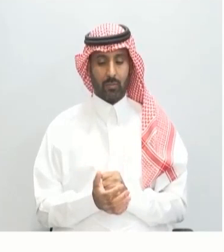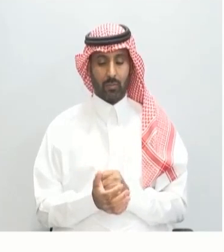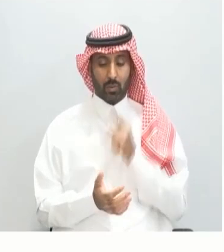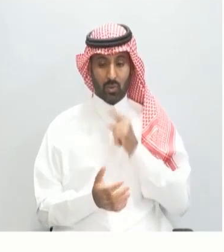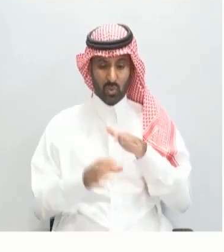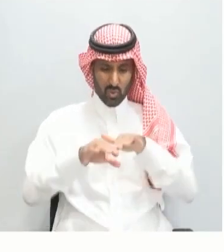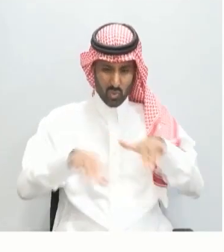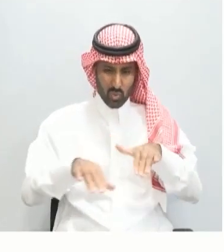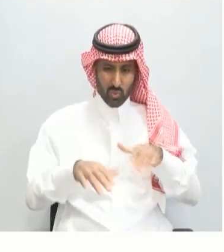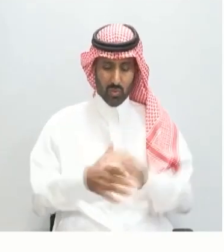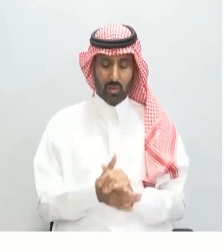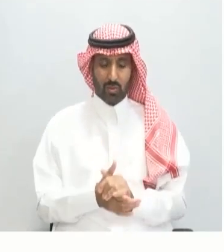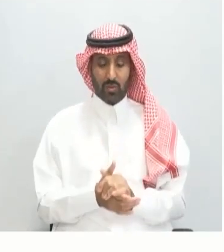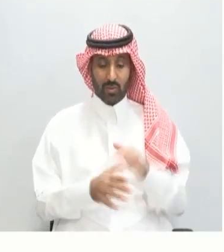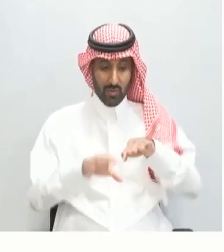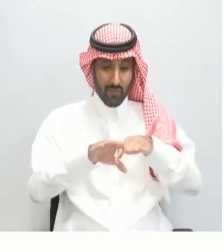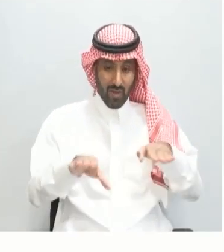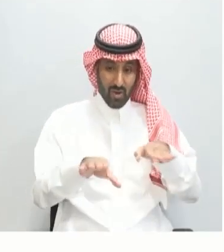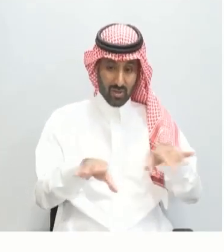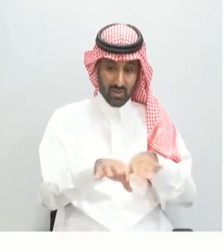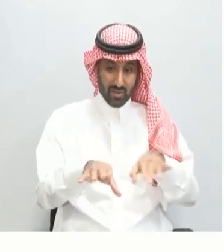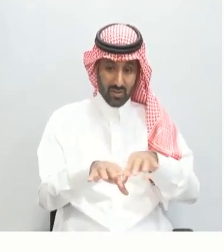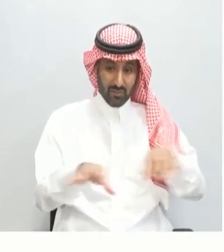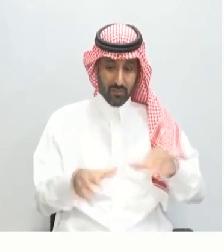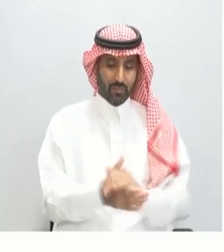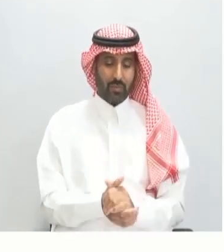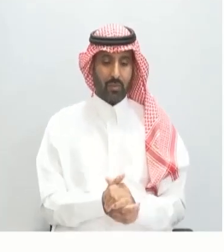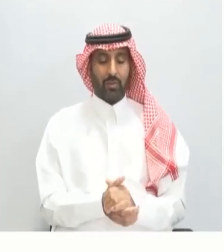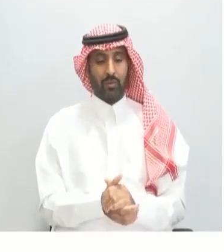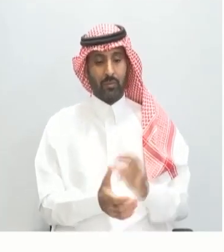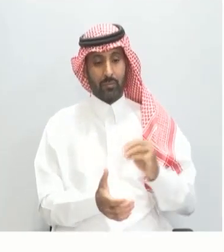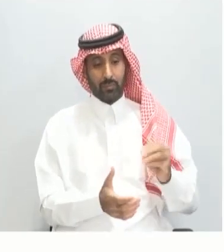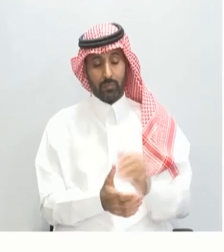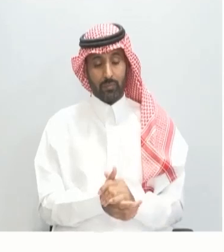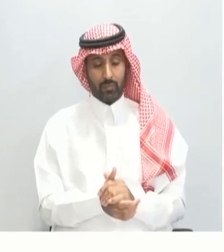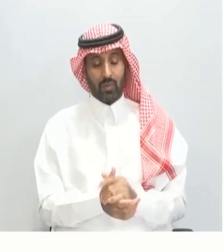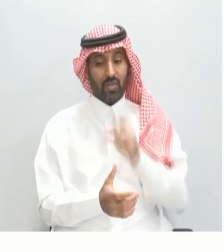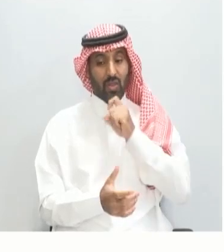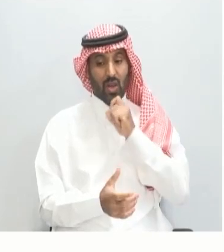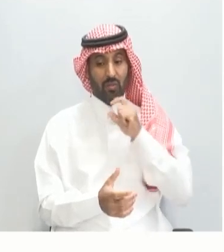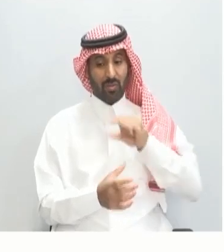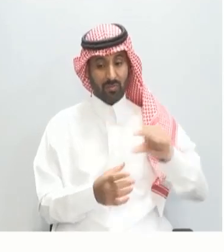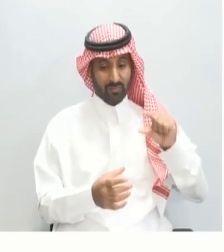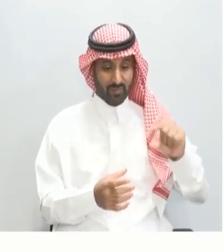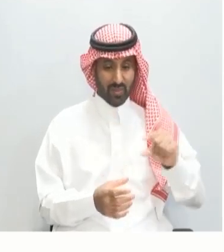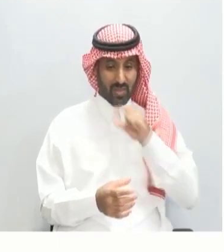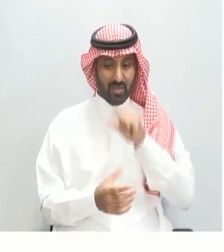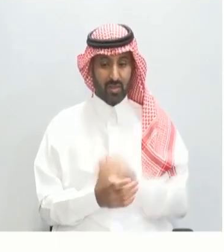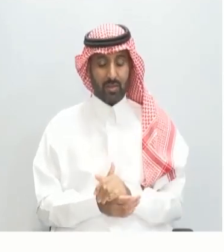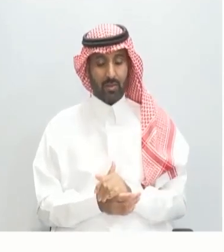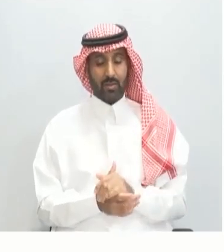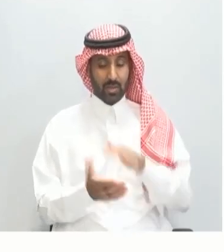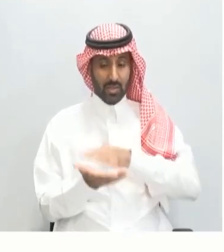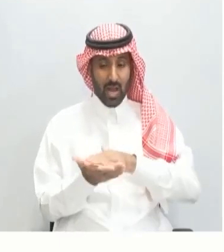الصدوع والفواصل بين القارات كما ذكرنا ابنائي انها مناطق وضعف او ضعف في